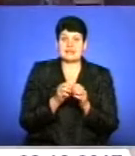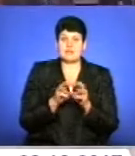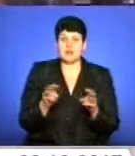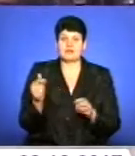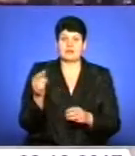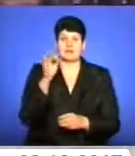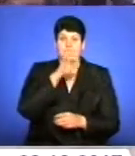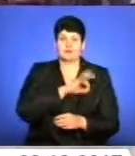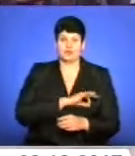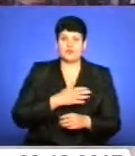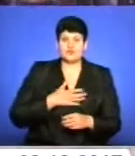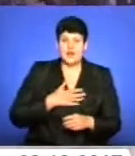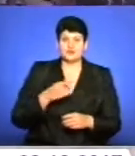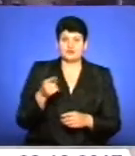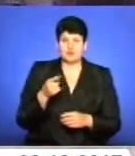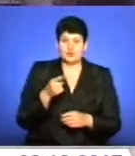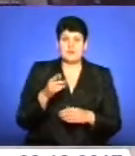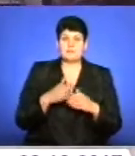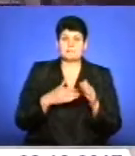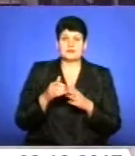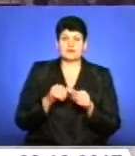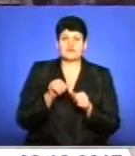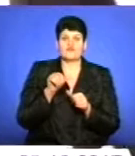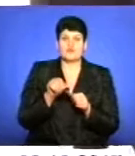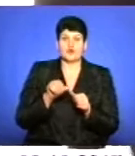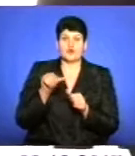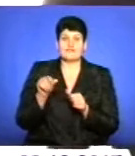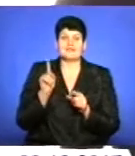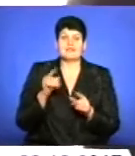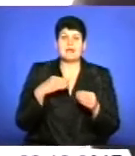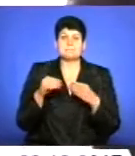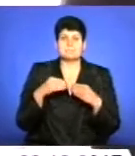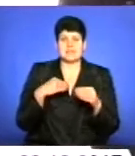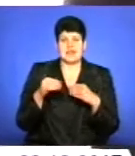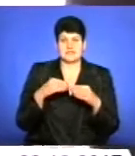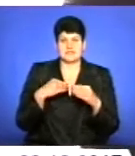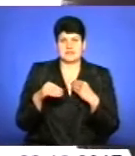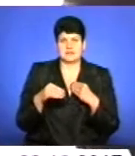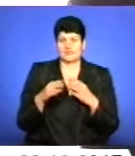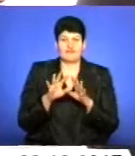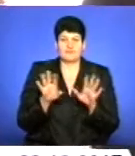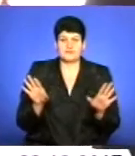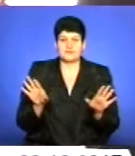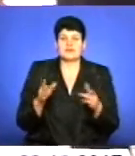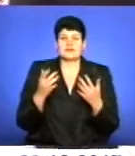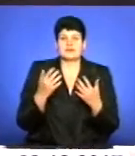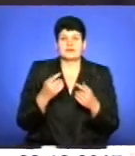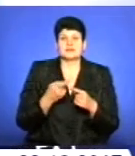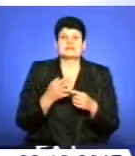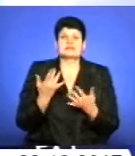прибутку. У нашому ж Тернополі наразі практикують відокремлення лише пластикових відходів від усіх інших. Наскільки воно